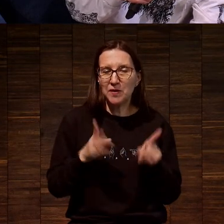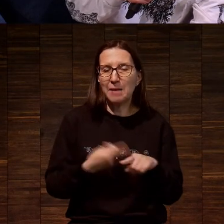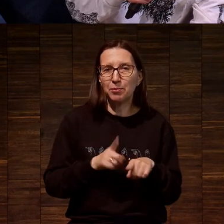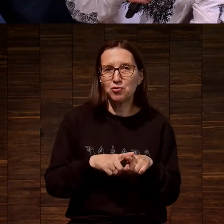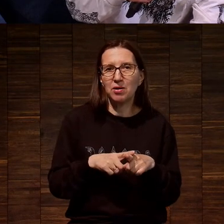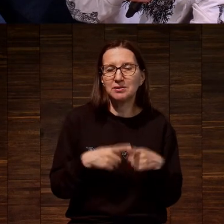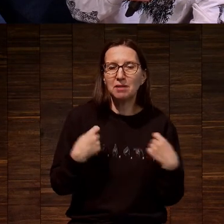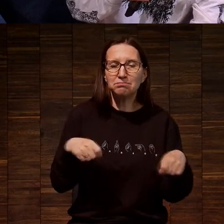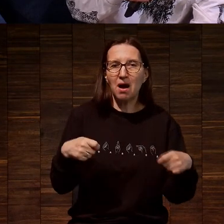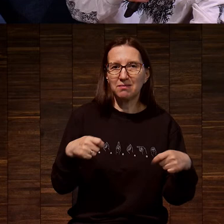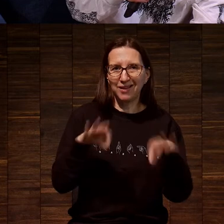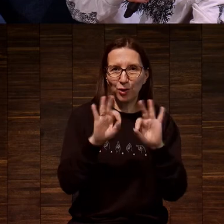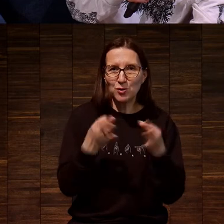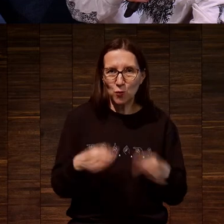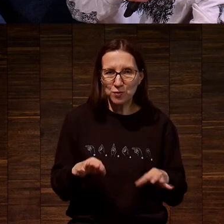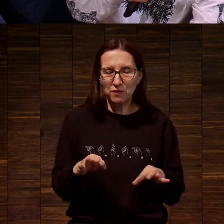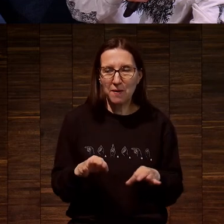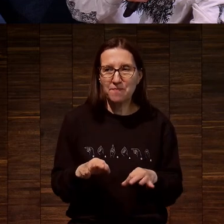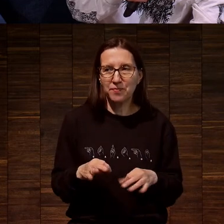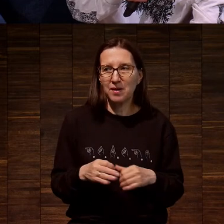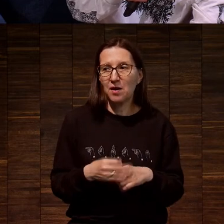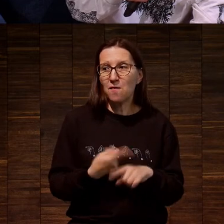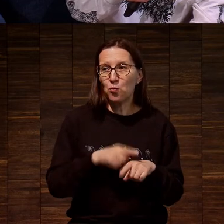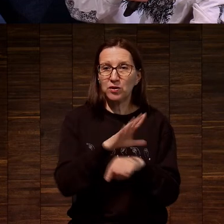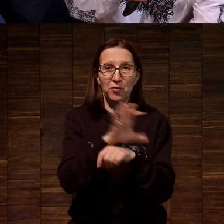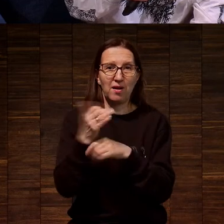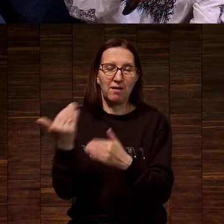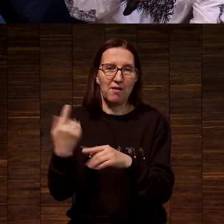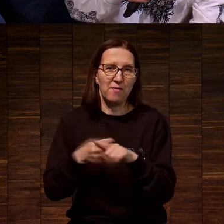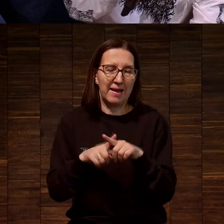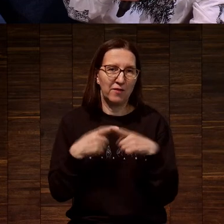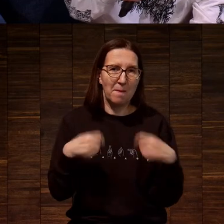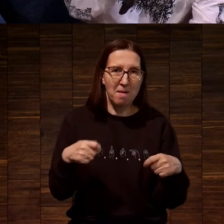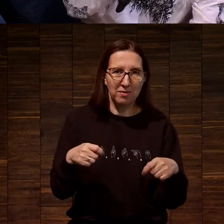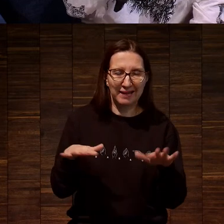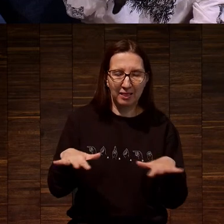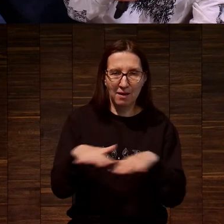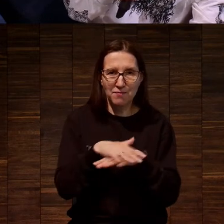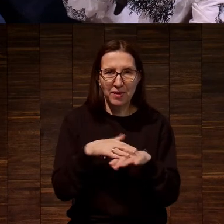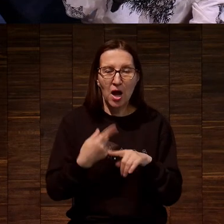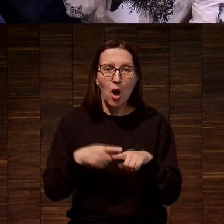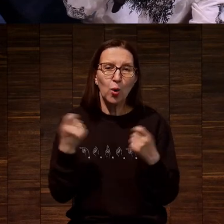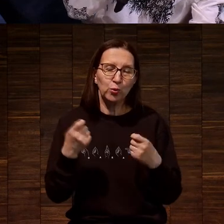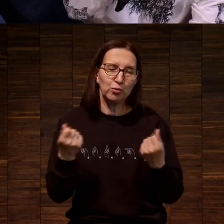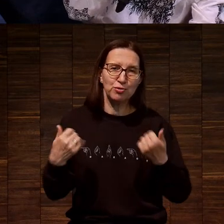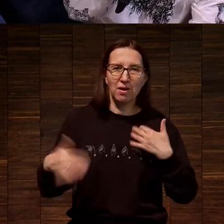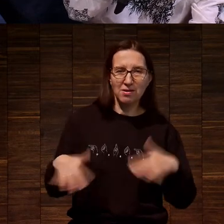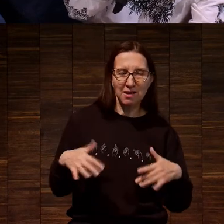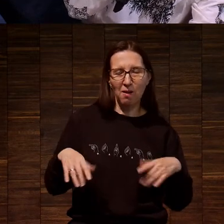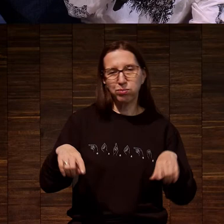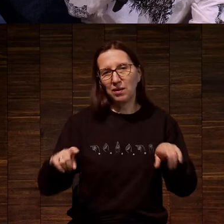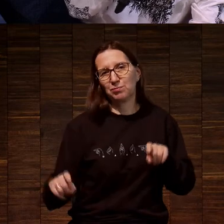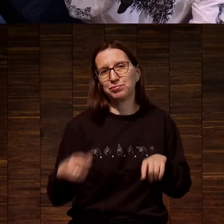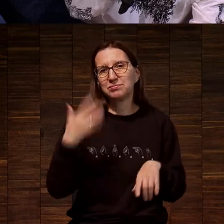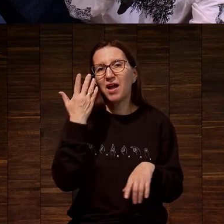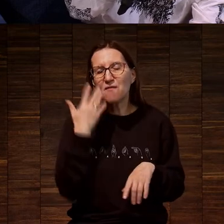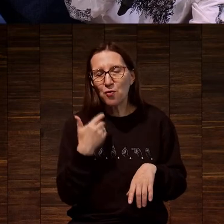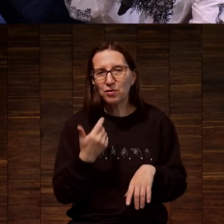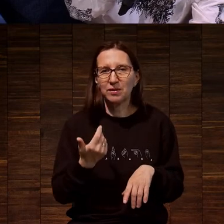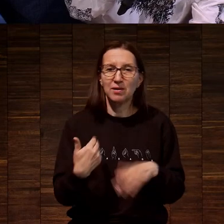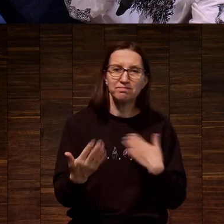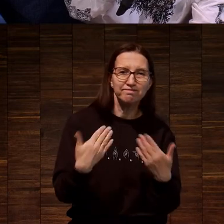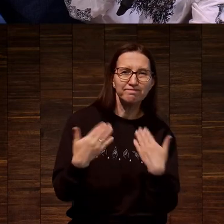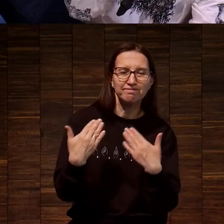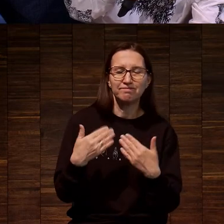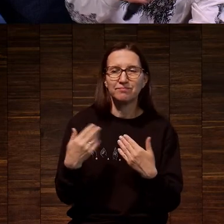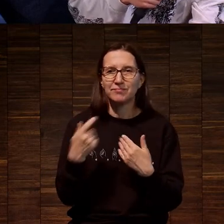он проходил следующим образом, это фотографии супермаркета. Художники в достаточно расслабленной, комфортной для себя атмосфере общаются